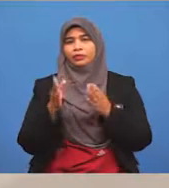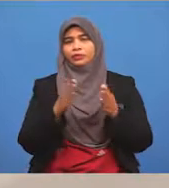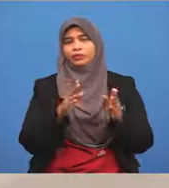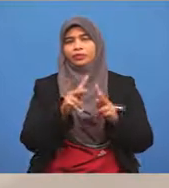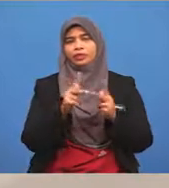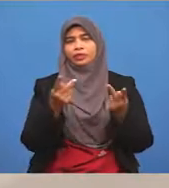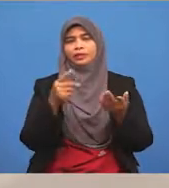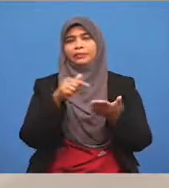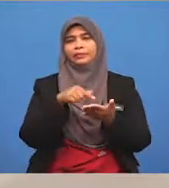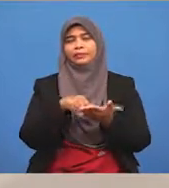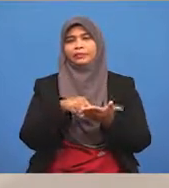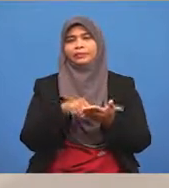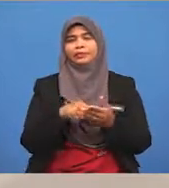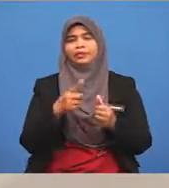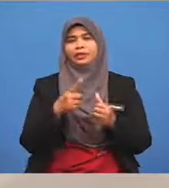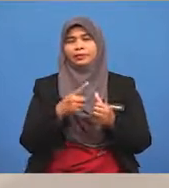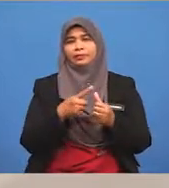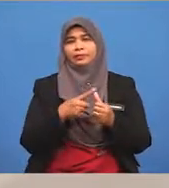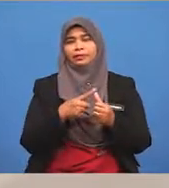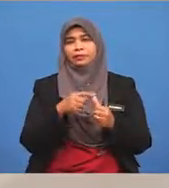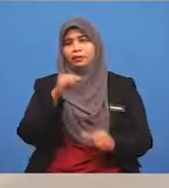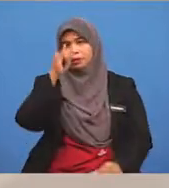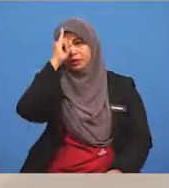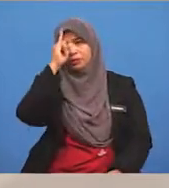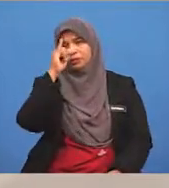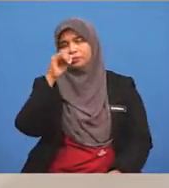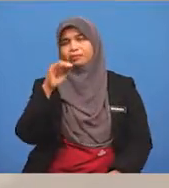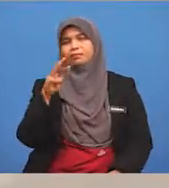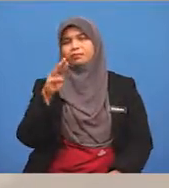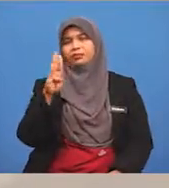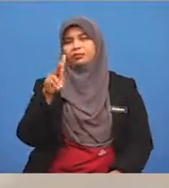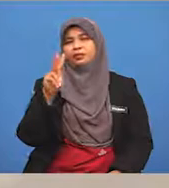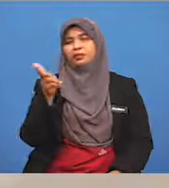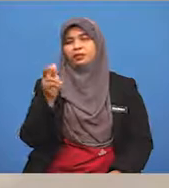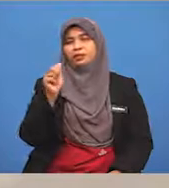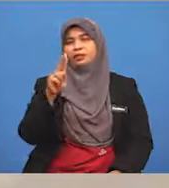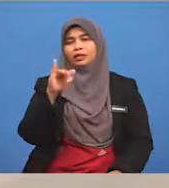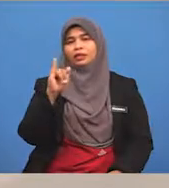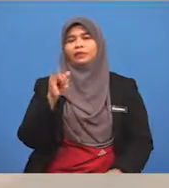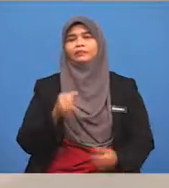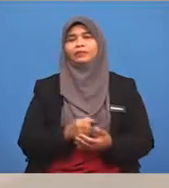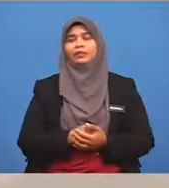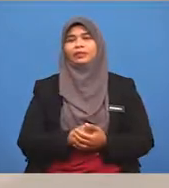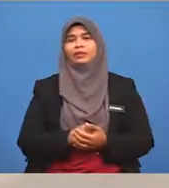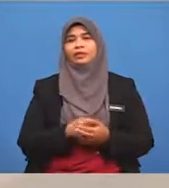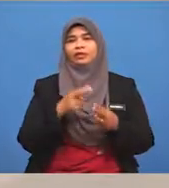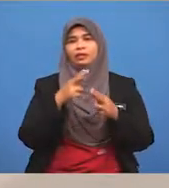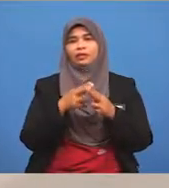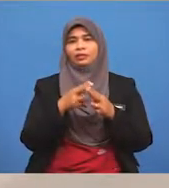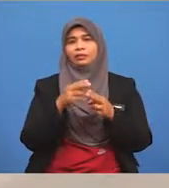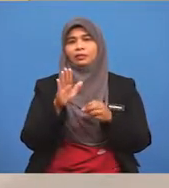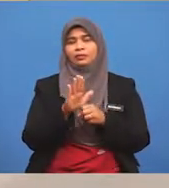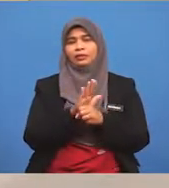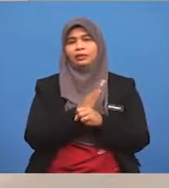Imam Al-Bukhari, penyusun Sahih Al-Bukhari. Murid-murid, nama penuh beliau ialah